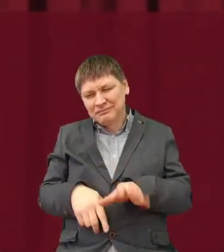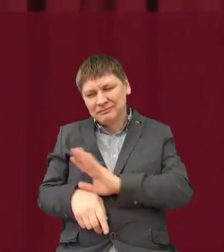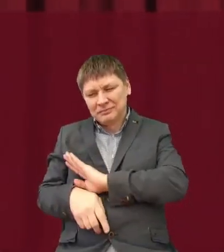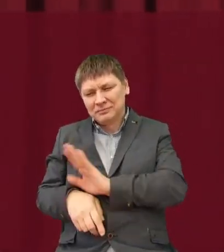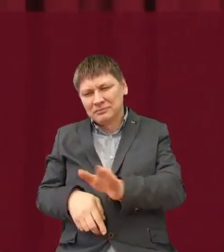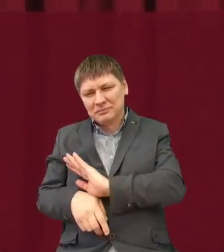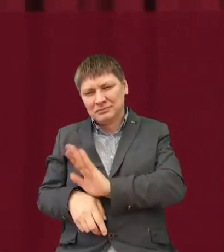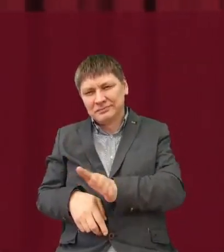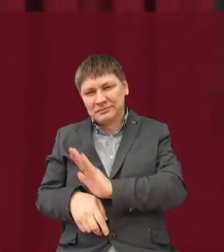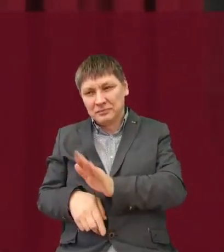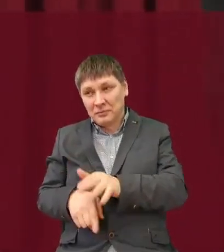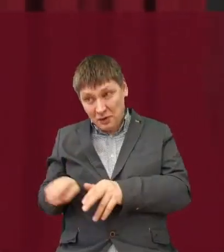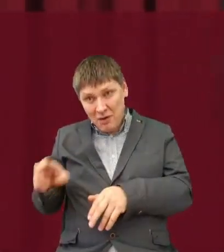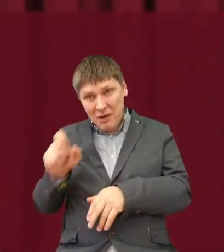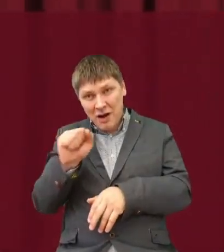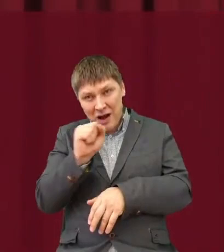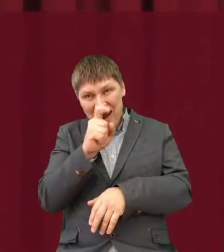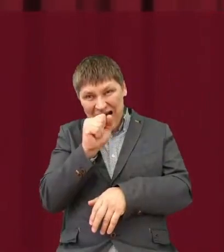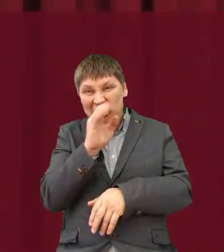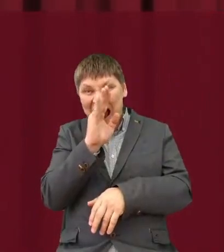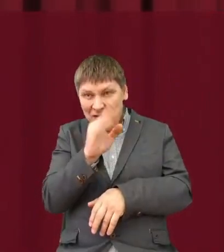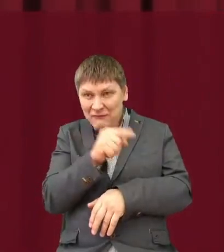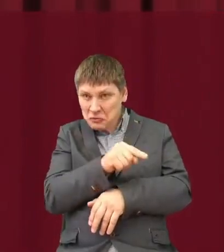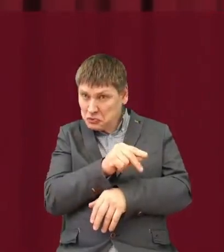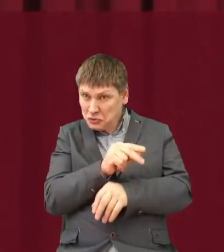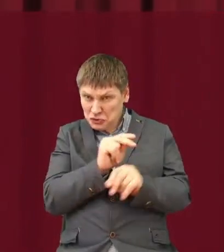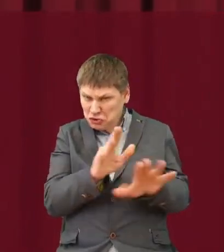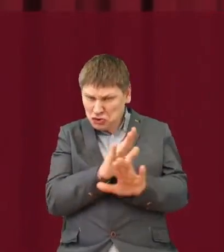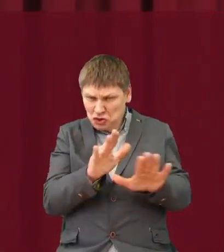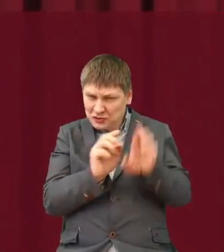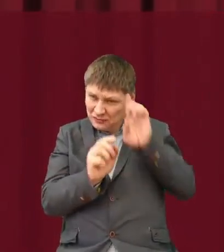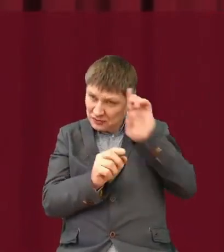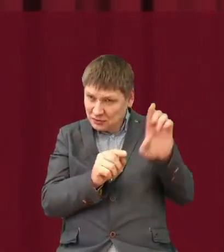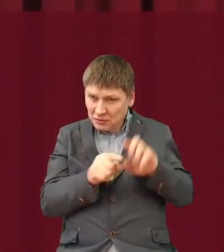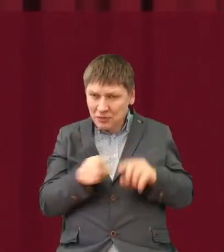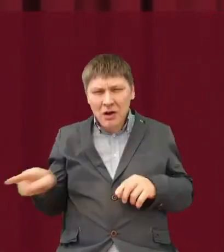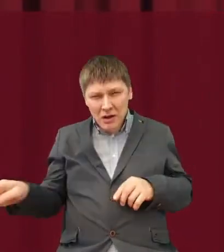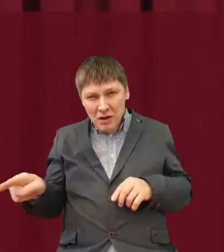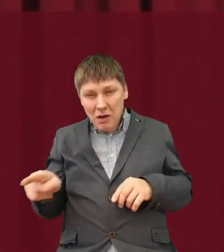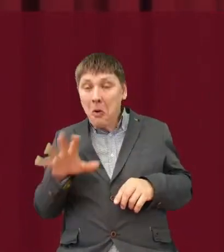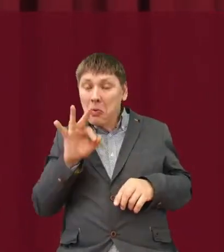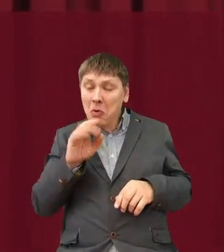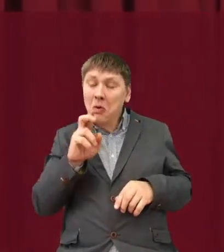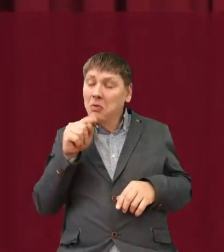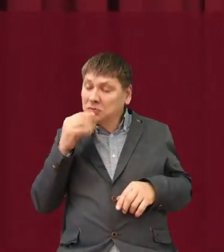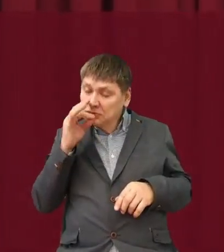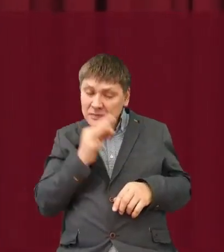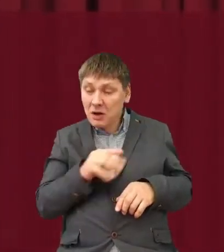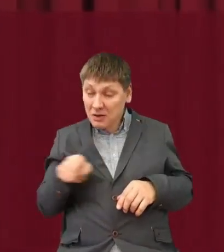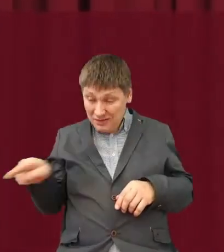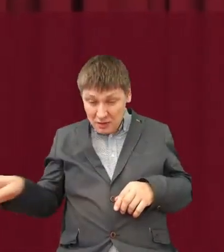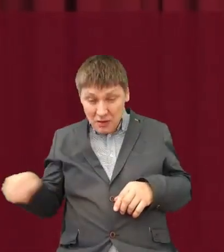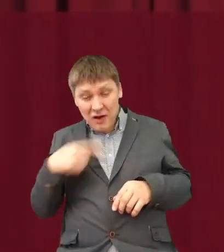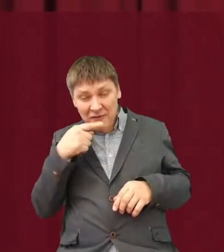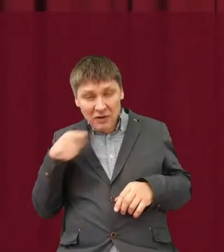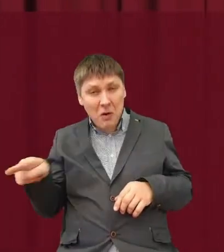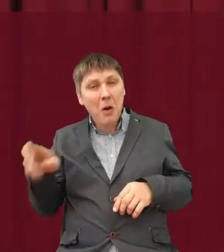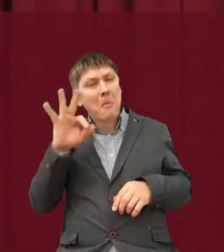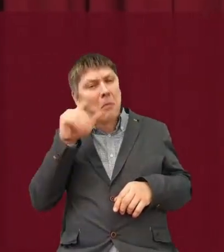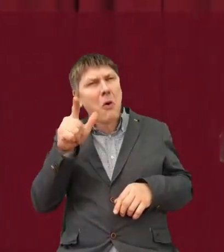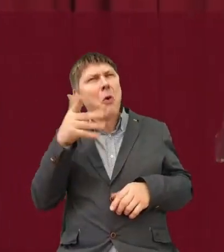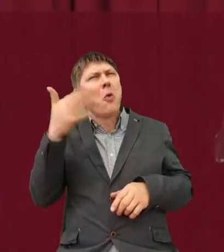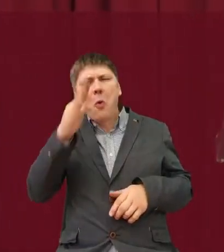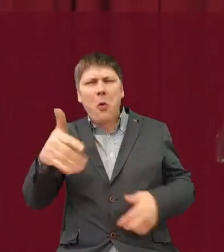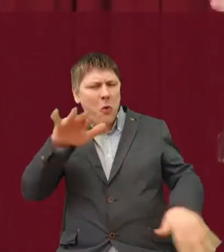на то что ахав был нечестивый царь Бог сказал за то что сирийский царь сказал это Бог гор а не Бог